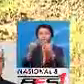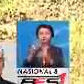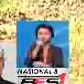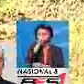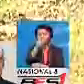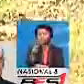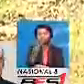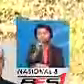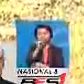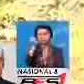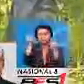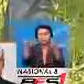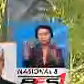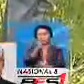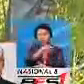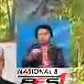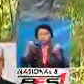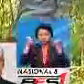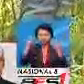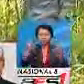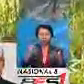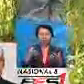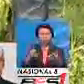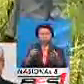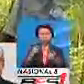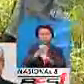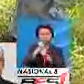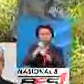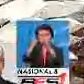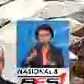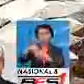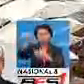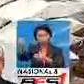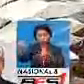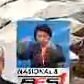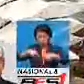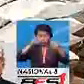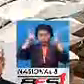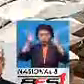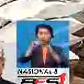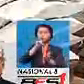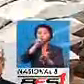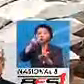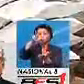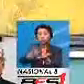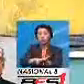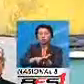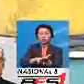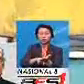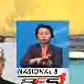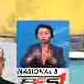sebenarnya dan kebanyakan daripada pekerja asing yang datang ke Malaysia ya secara tidak sah itu adalah sebenarnya tidak